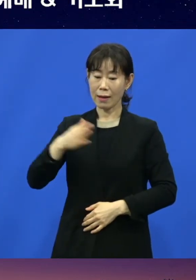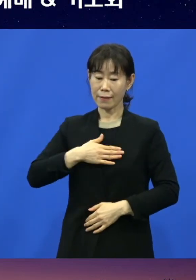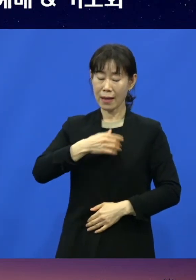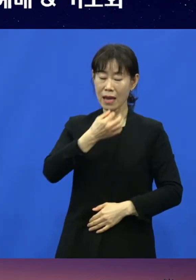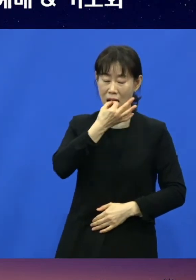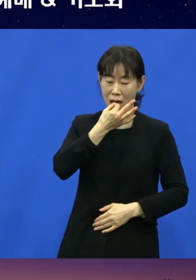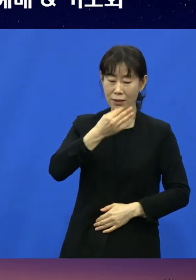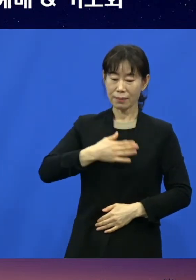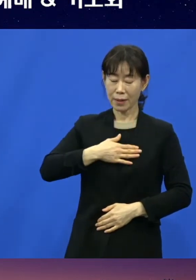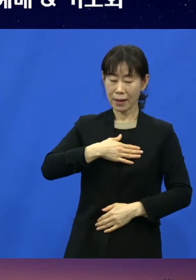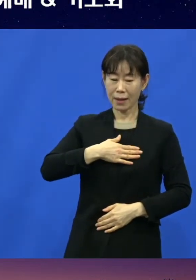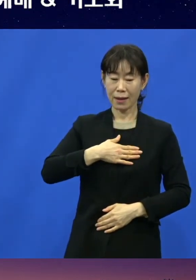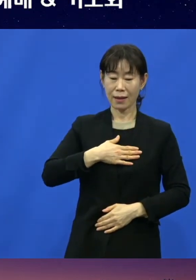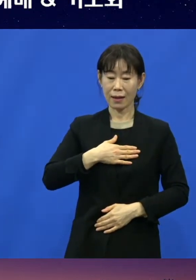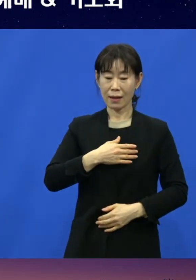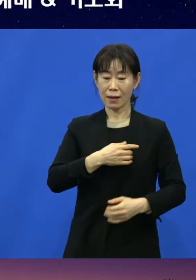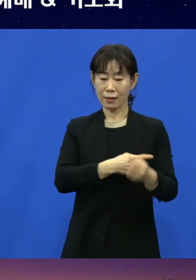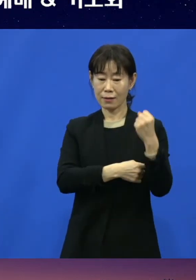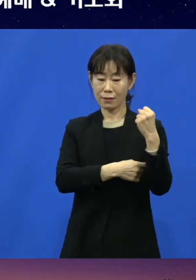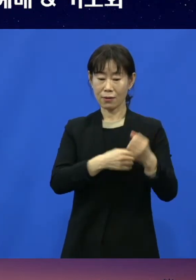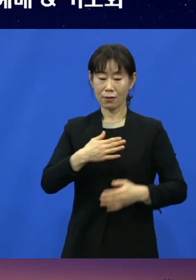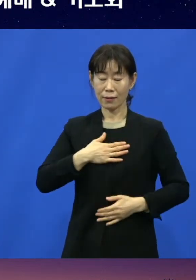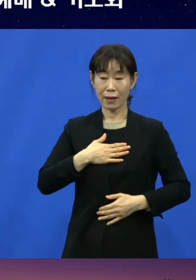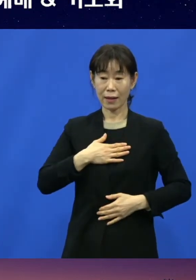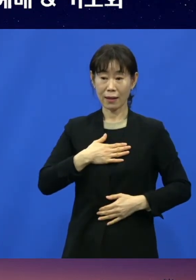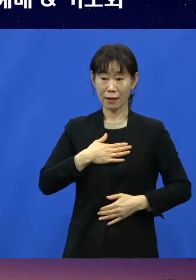미련이 없는 거예요.